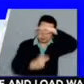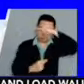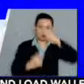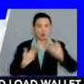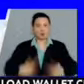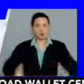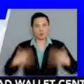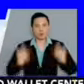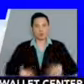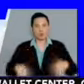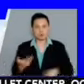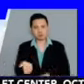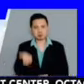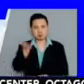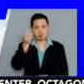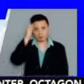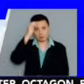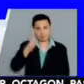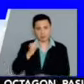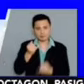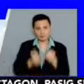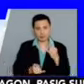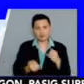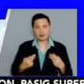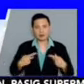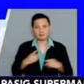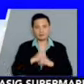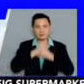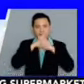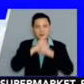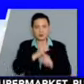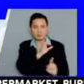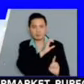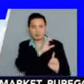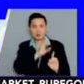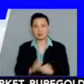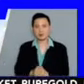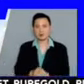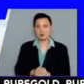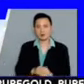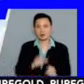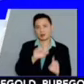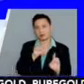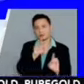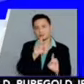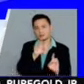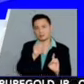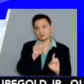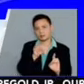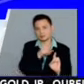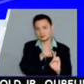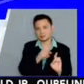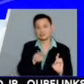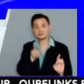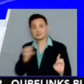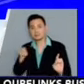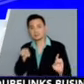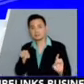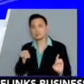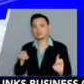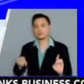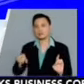Finals, muling nagharap ang defending champion University of Perpetual Health System Data Altas at Emilio Aguinaldo College